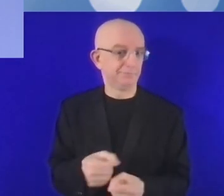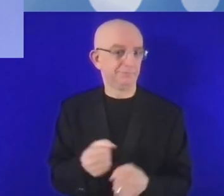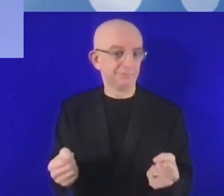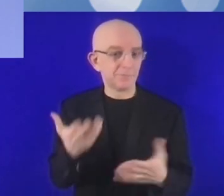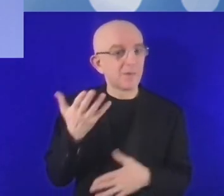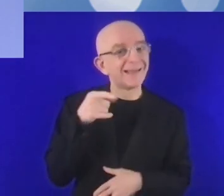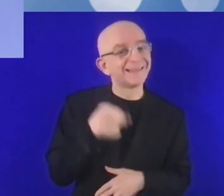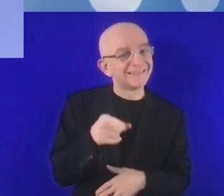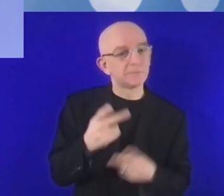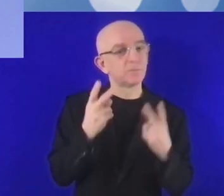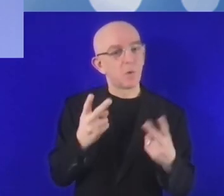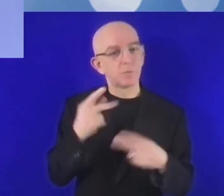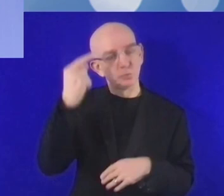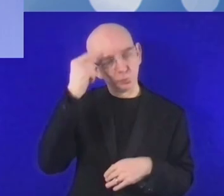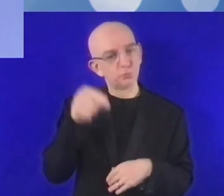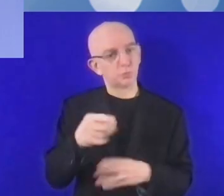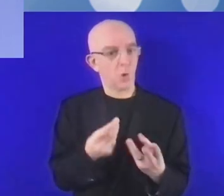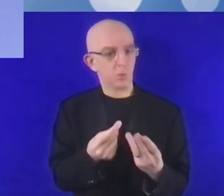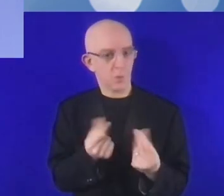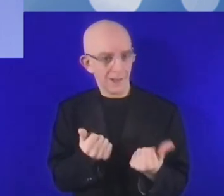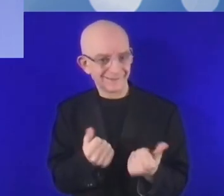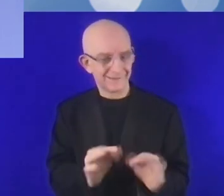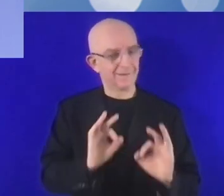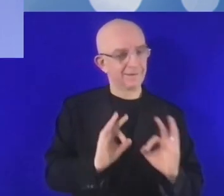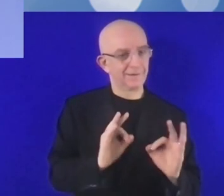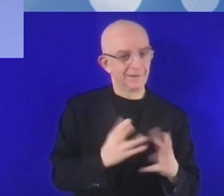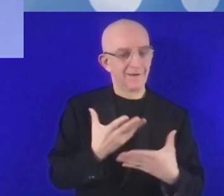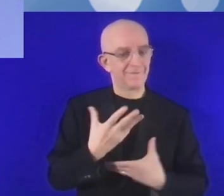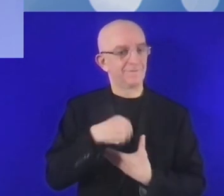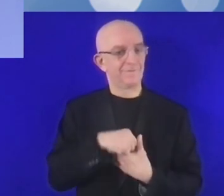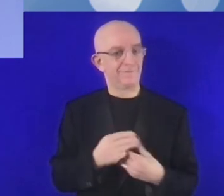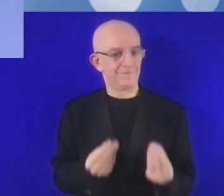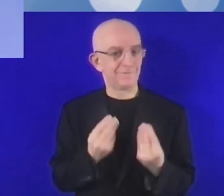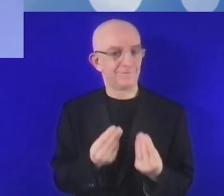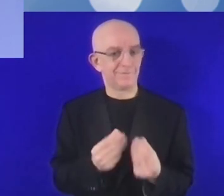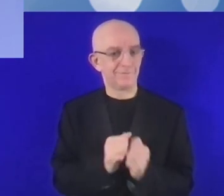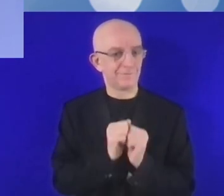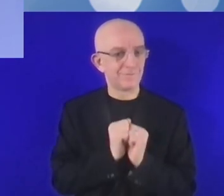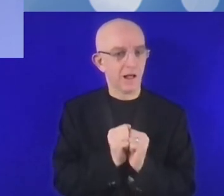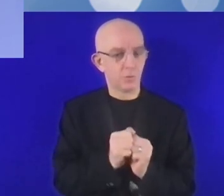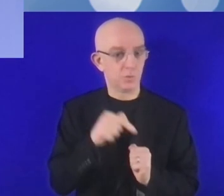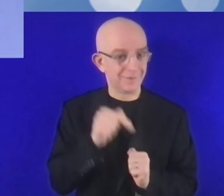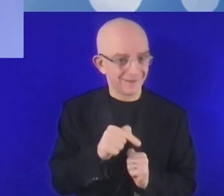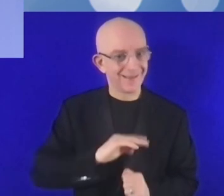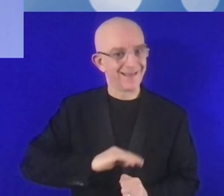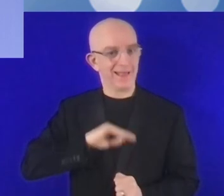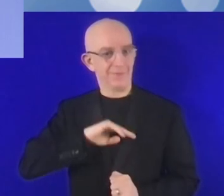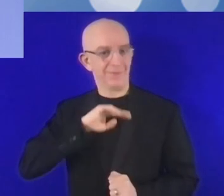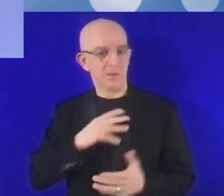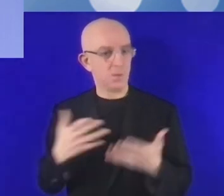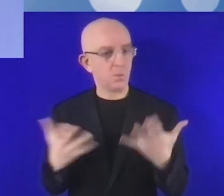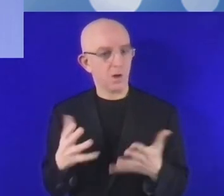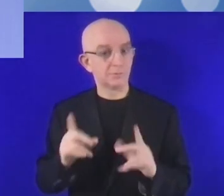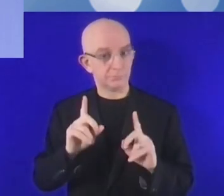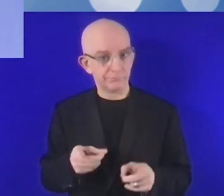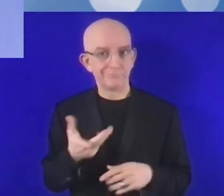我们的质量、我们的道德和我们的价值是非常非常重要的。在这个时候，大家都